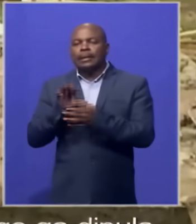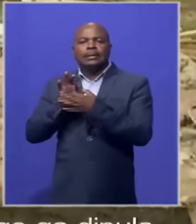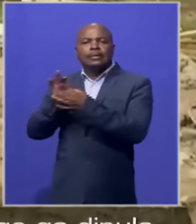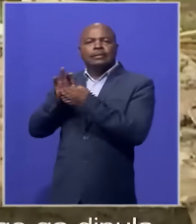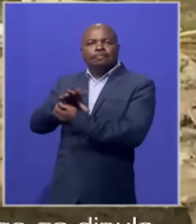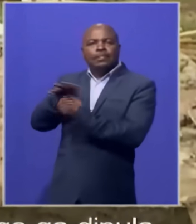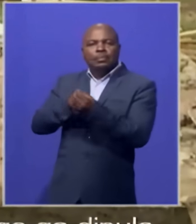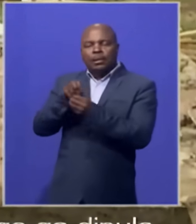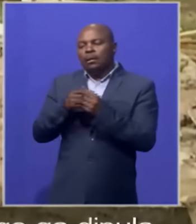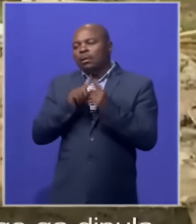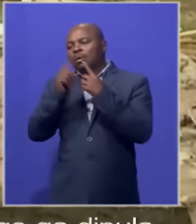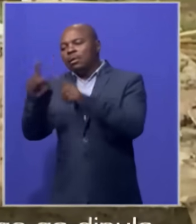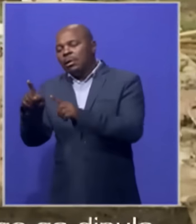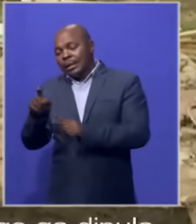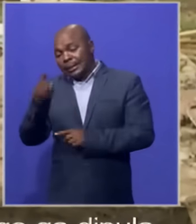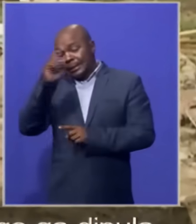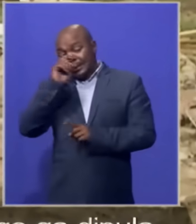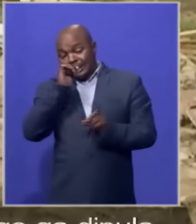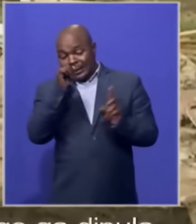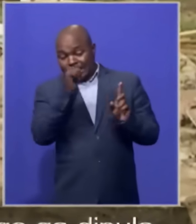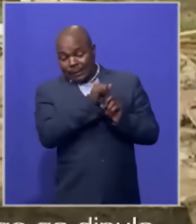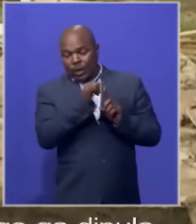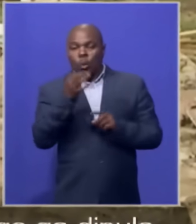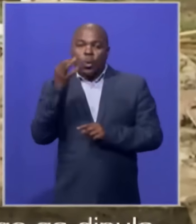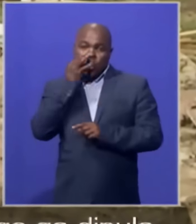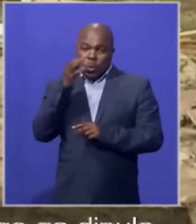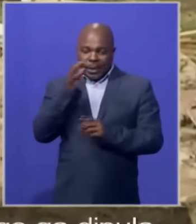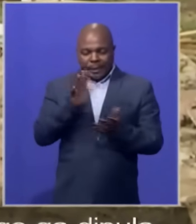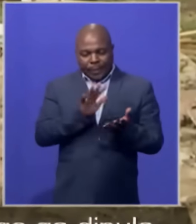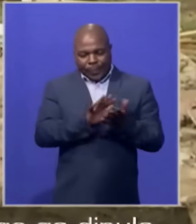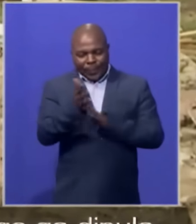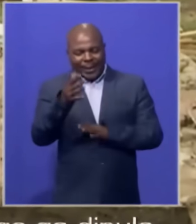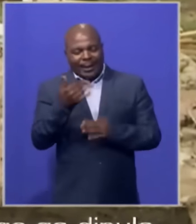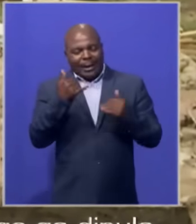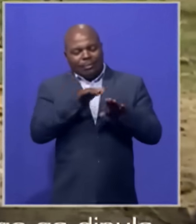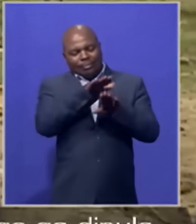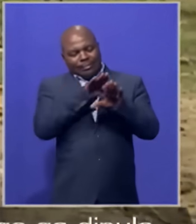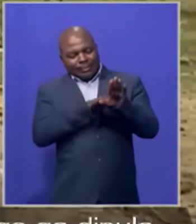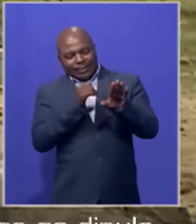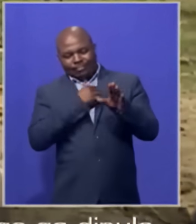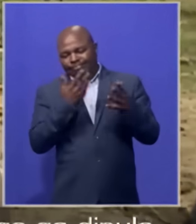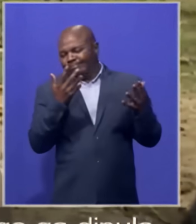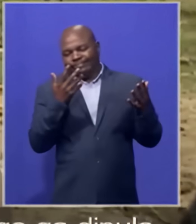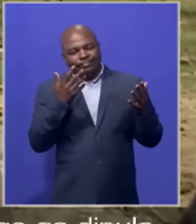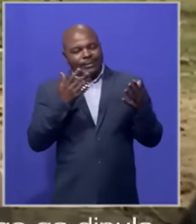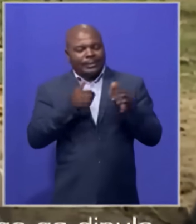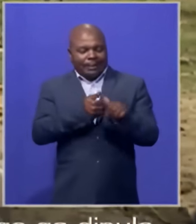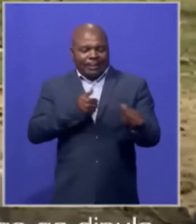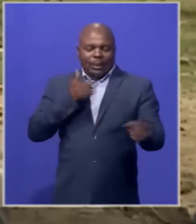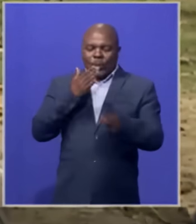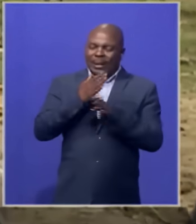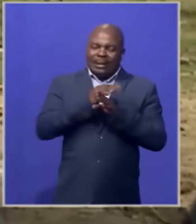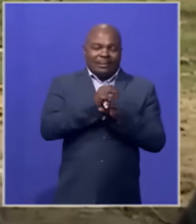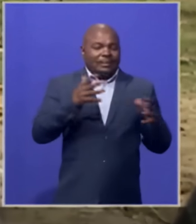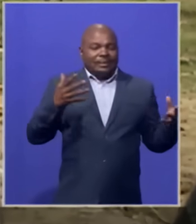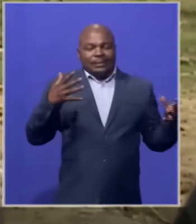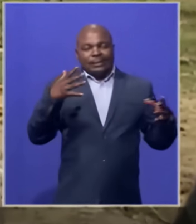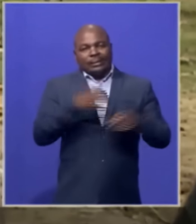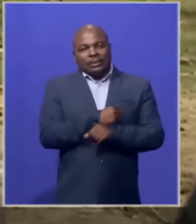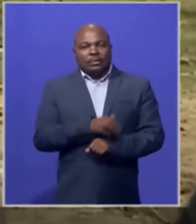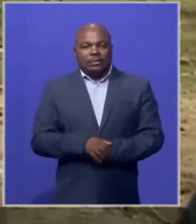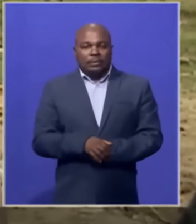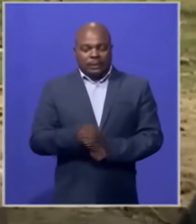Cecilia ile go Khathazile Maneke o re tshenyego ye e bueditše monyana nagwe morago. Re tekwa re swabile kuju mo moratho